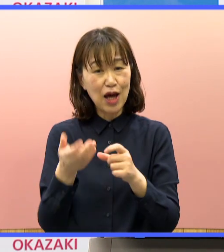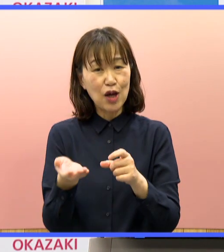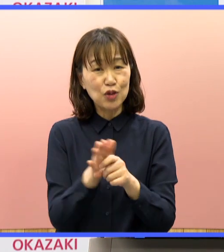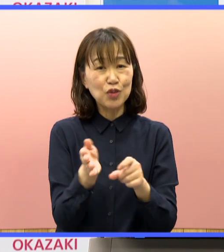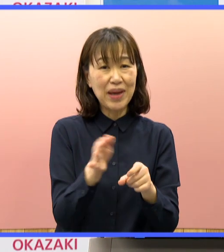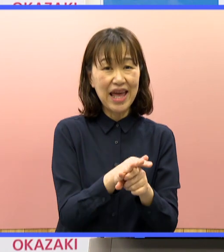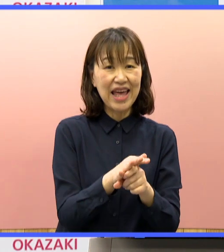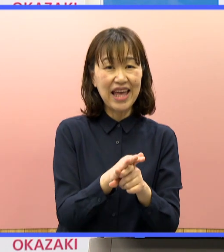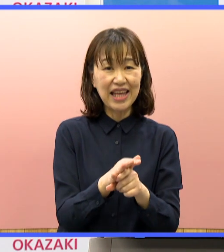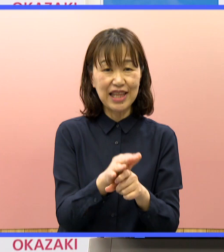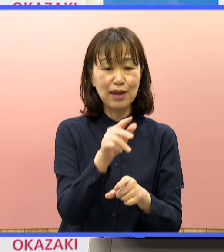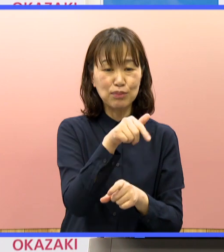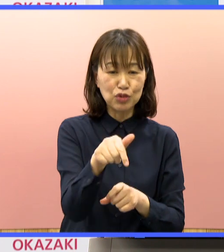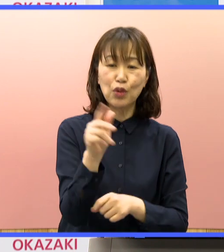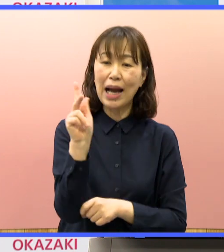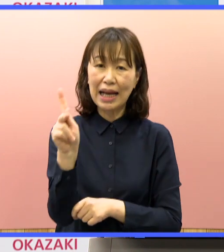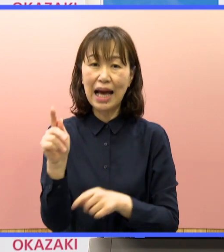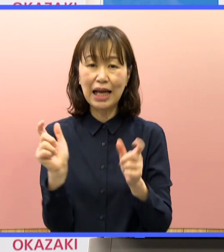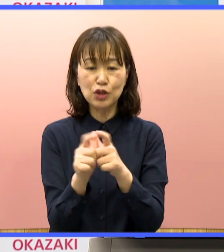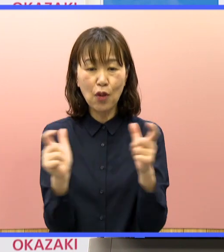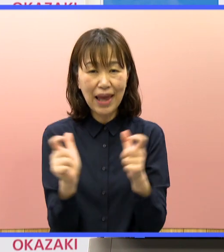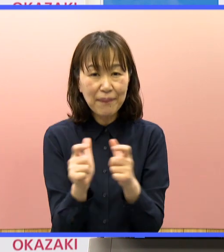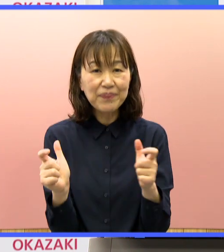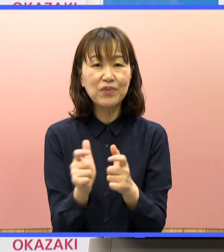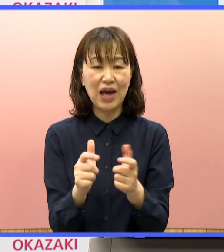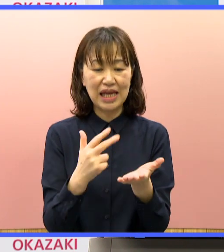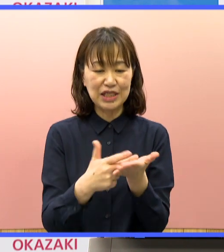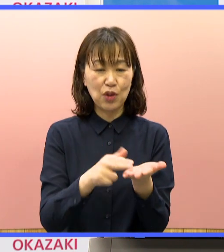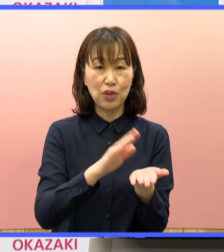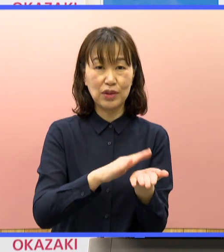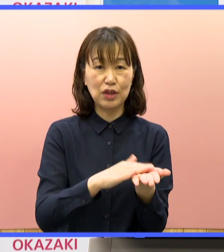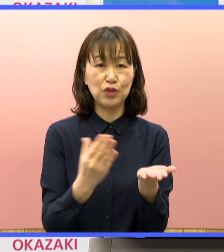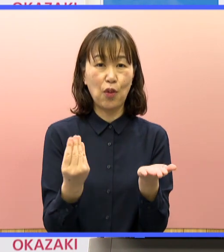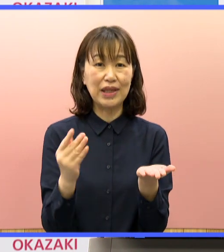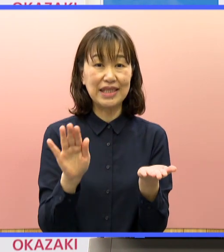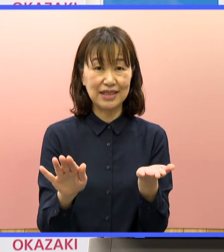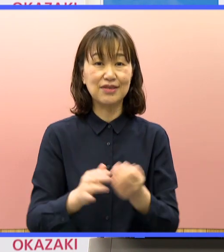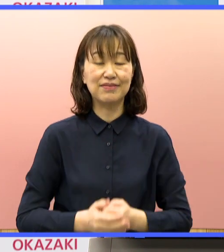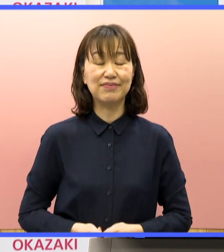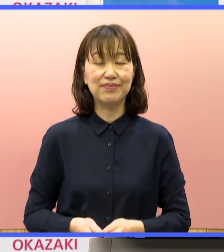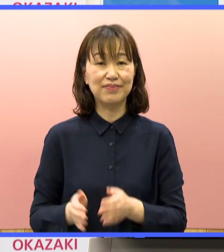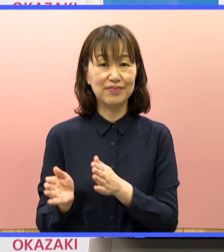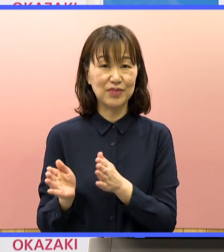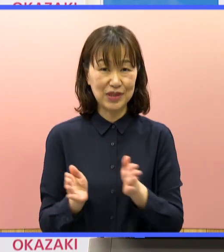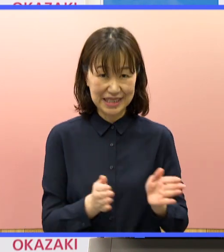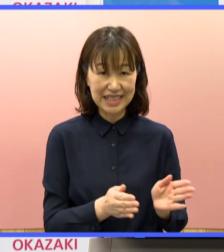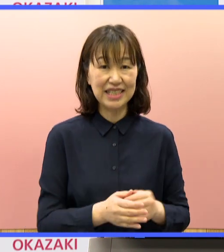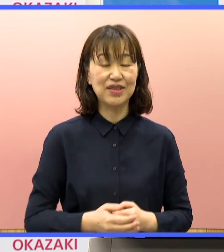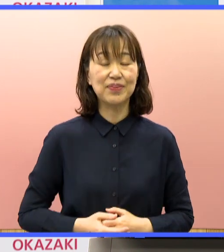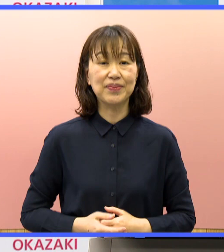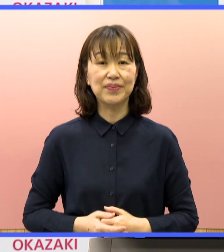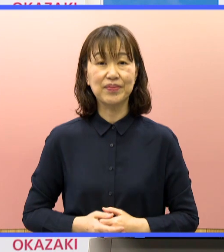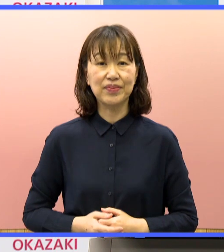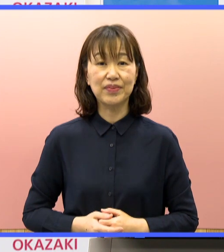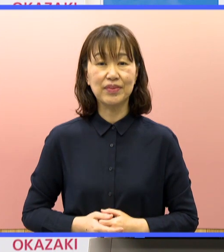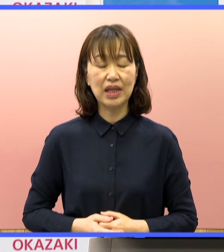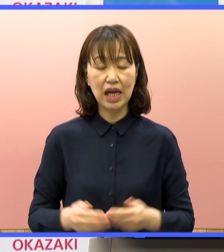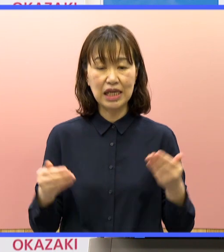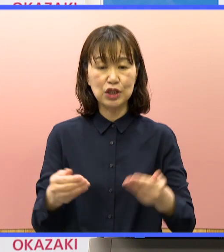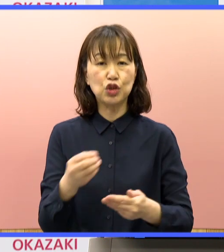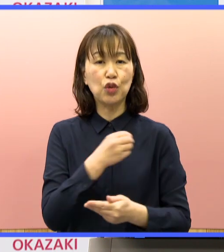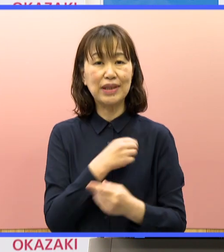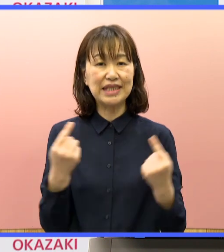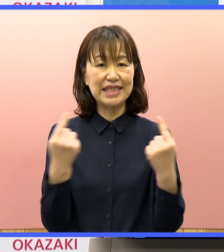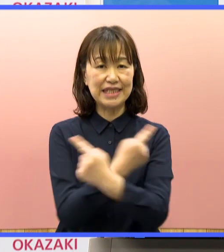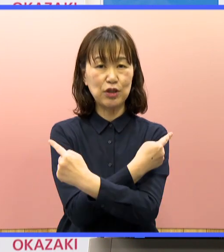部下等の数の増減についてはお手元の資料の通りでございます。引き続き令和5年4月1日付の職員